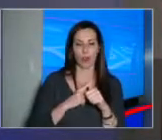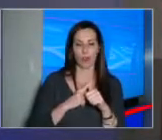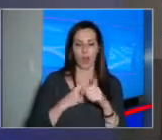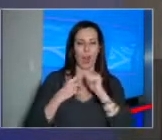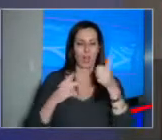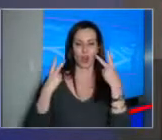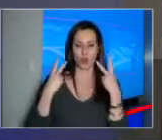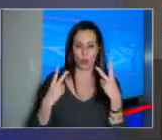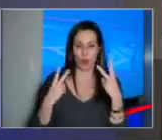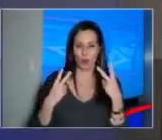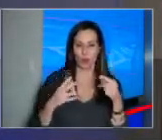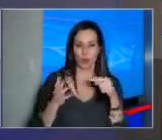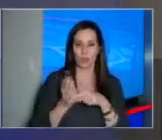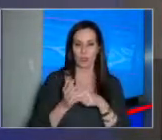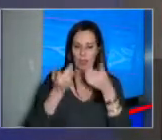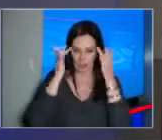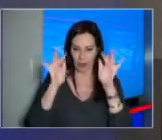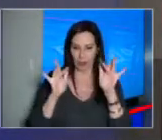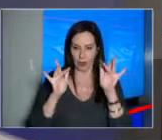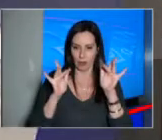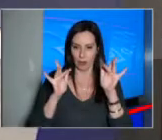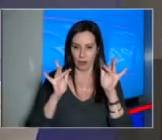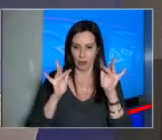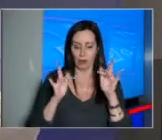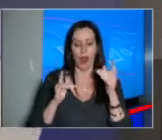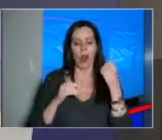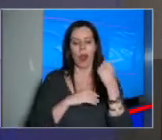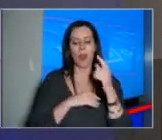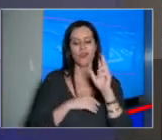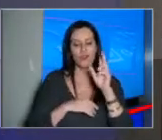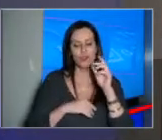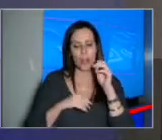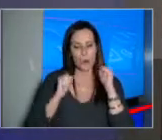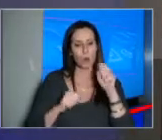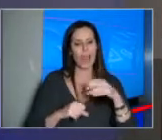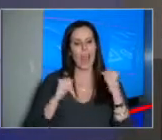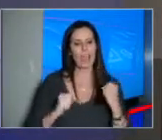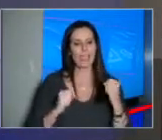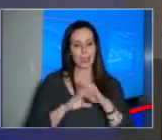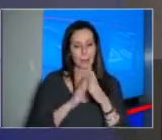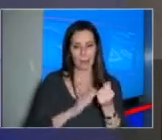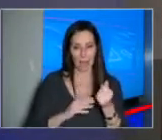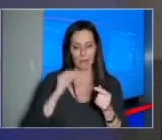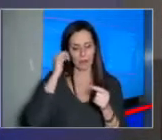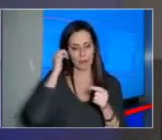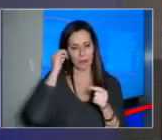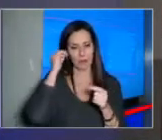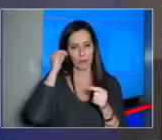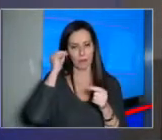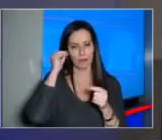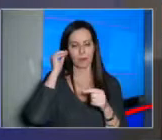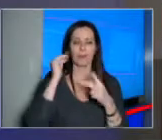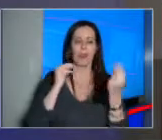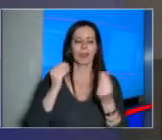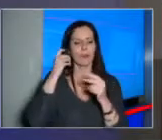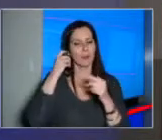והחשובה מכולן היא דאגה לאיתנות הפיננסית של המוסד לביטוח לאומי, כלפי כל הציבור במדינת ישראל. הסוגיה השנייה